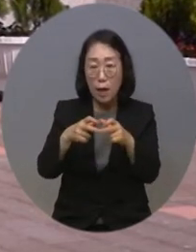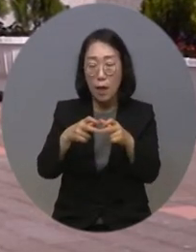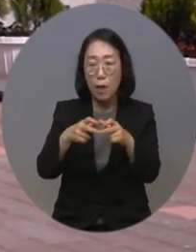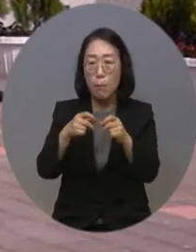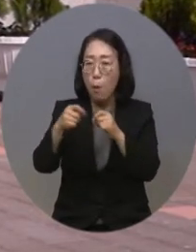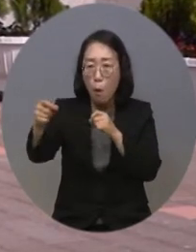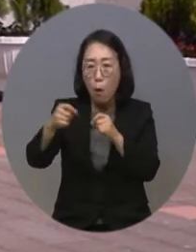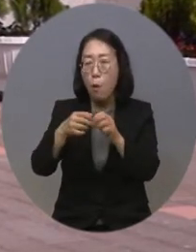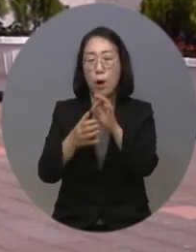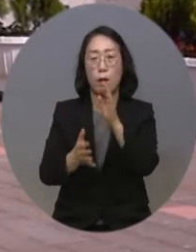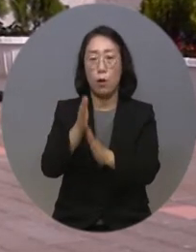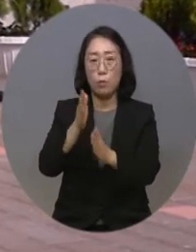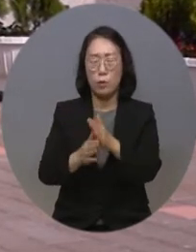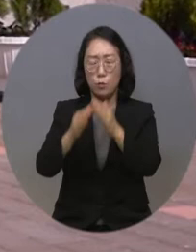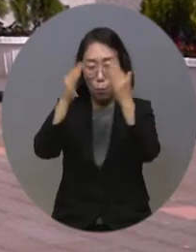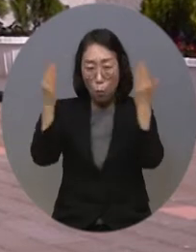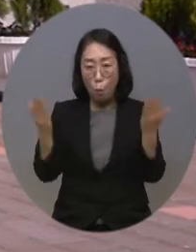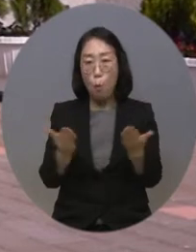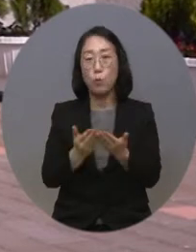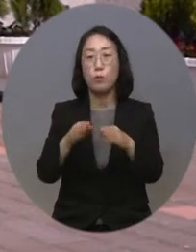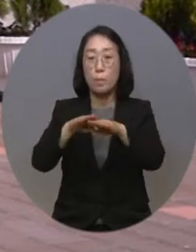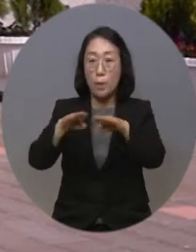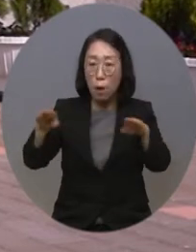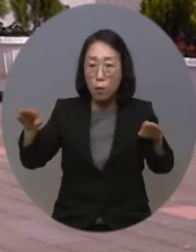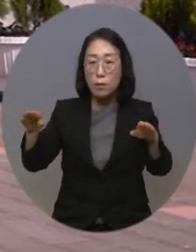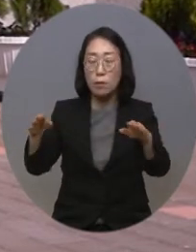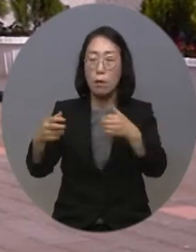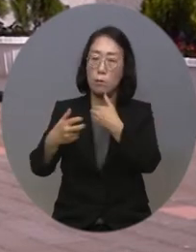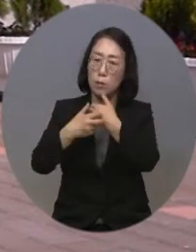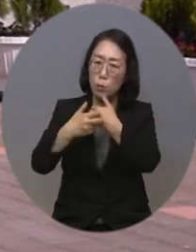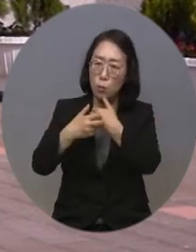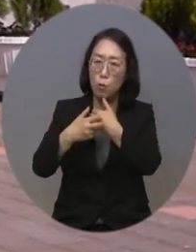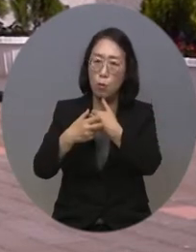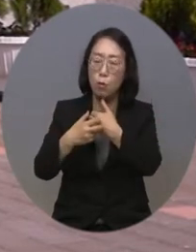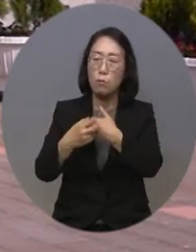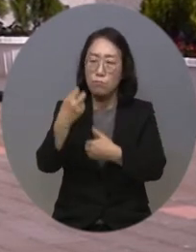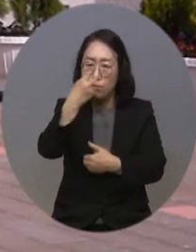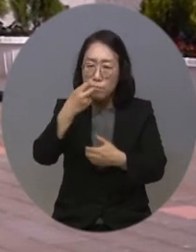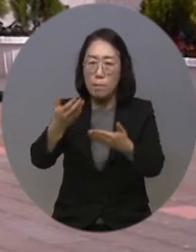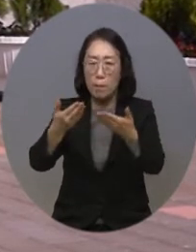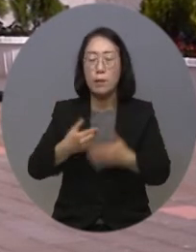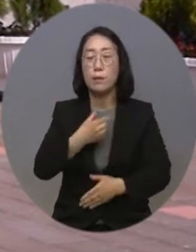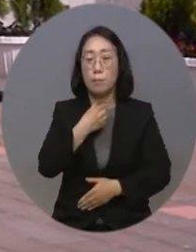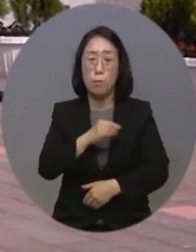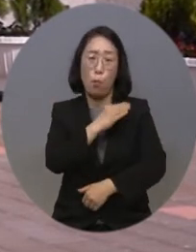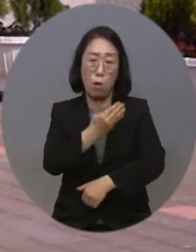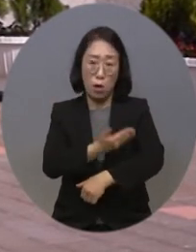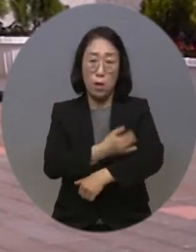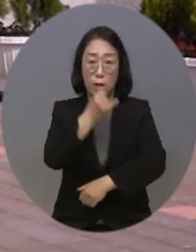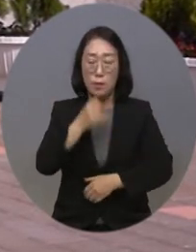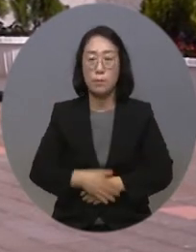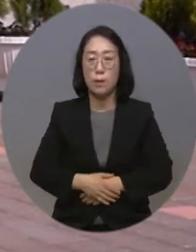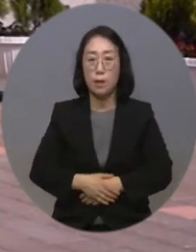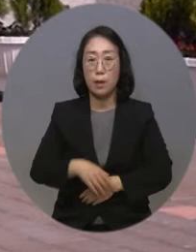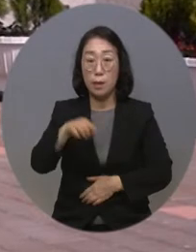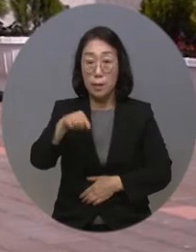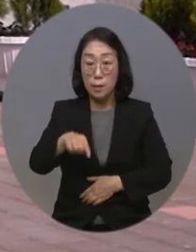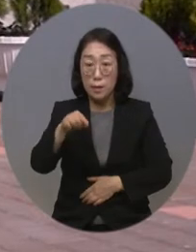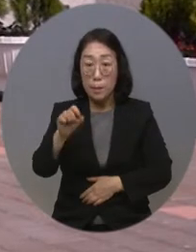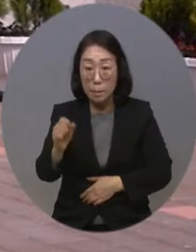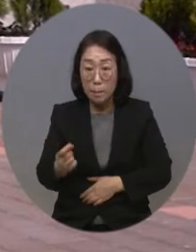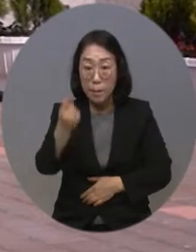격차 등에 관계없이 누구나 평등한 의료 서비스를 받을 권리가 있습니다. 이번 전주시 덕진보건소의 개소로